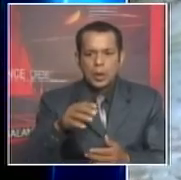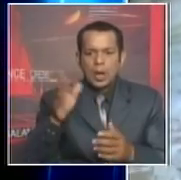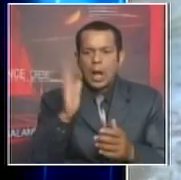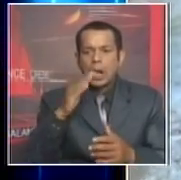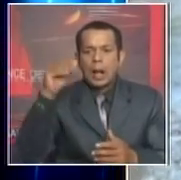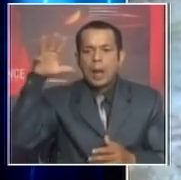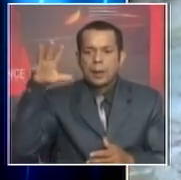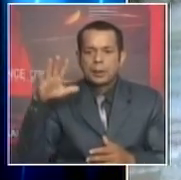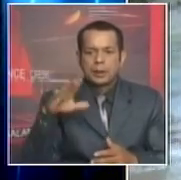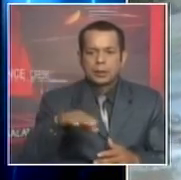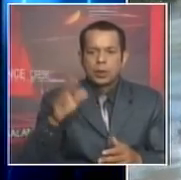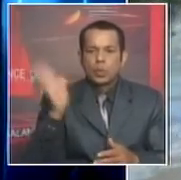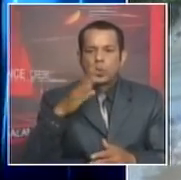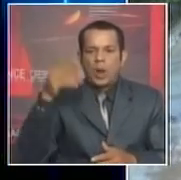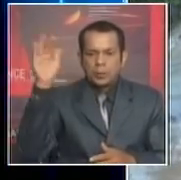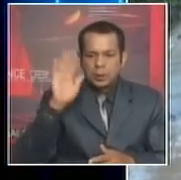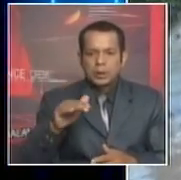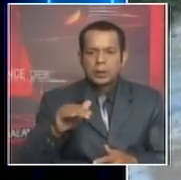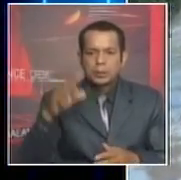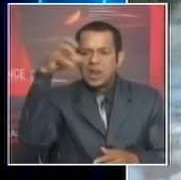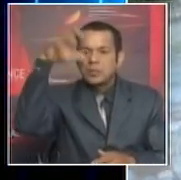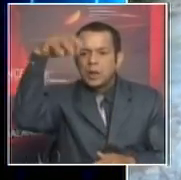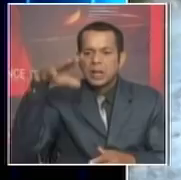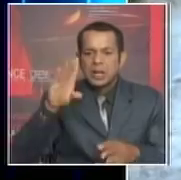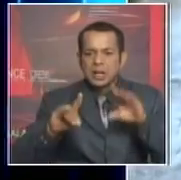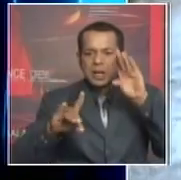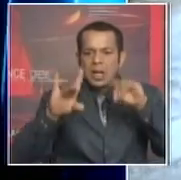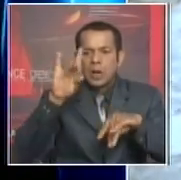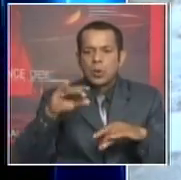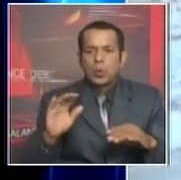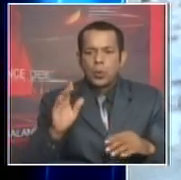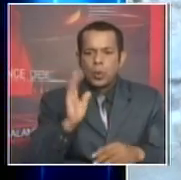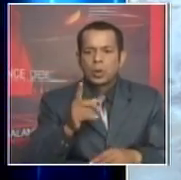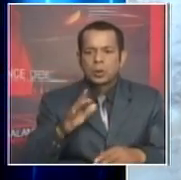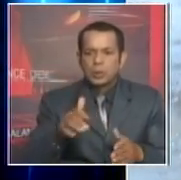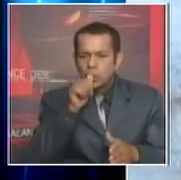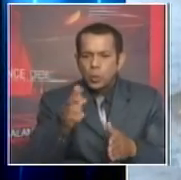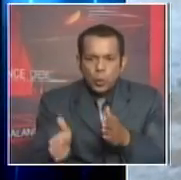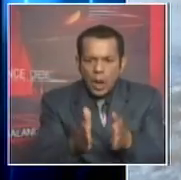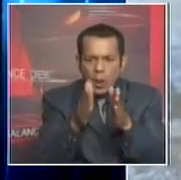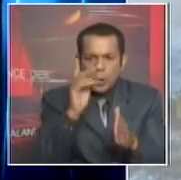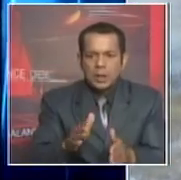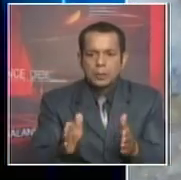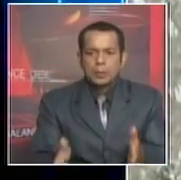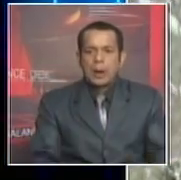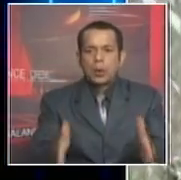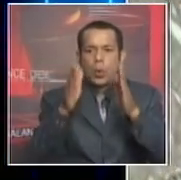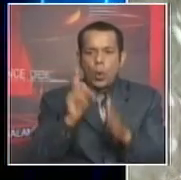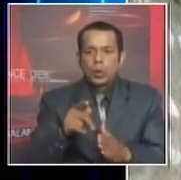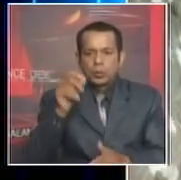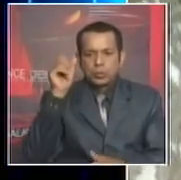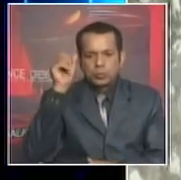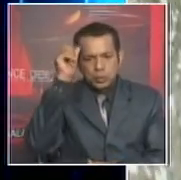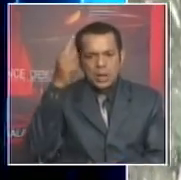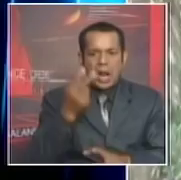र पानी पर्दा हिल्लाम्मे हुने सडकमा वर्षाको समयमा यो नदी हो या सडक छुट्याउने अप्ठ्यारो भएको स्थानीयको भनाइ छ। सडक